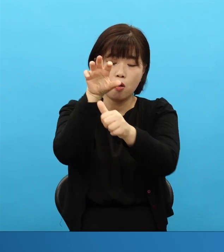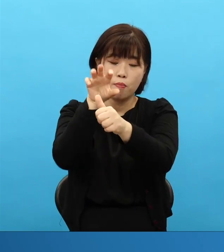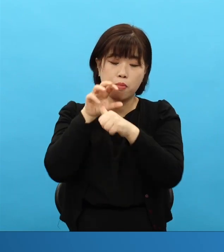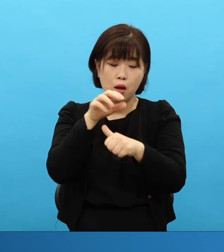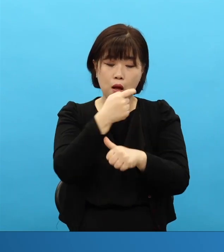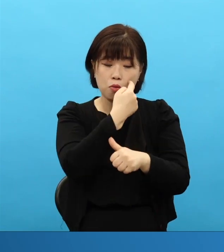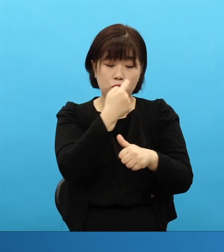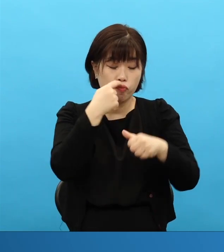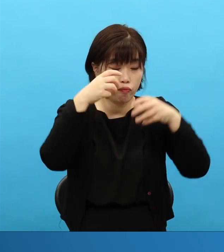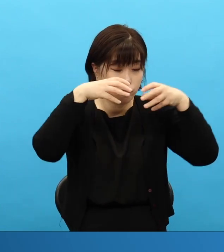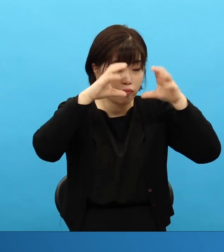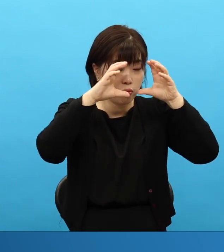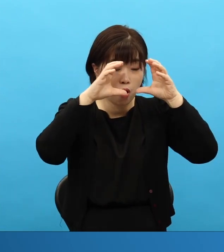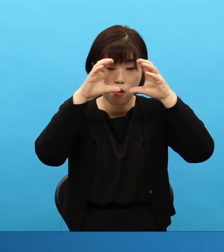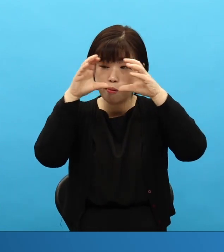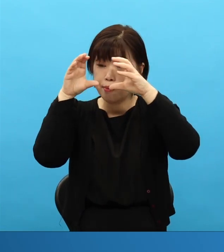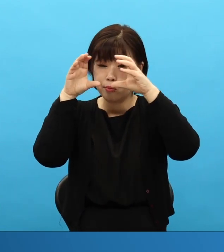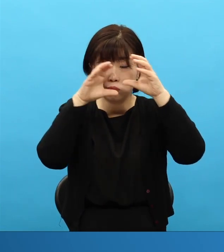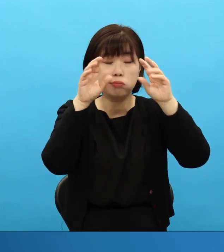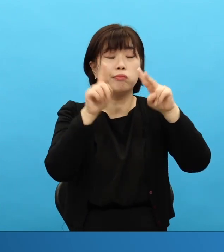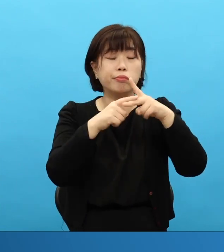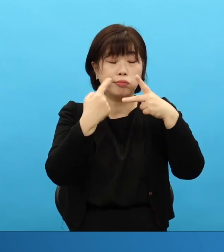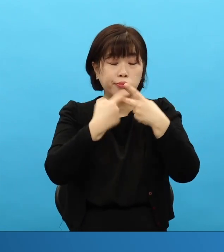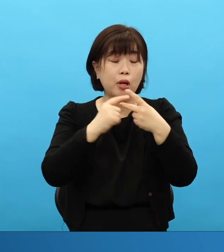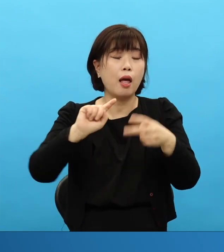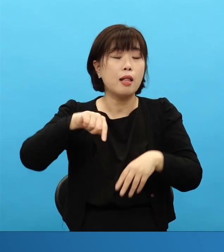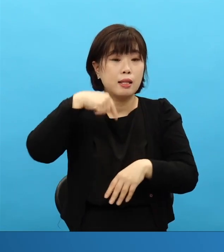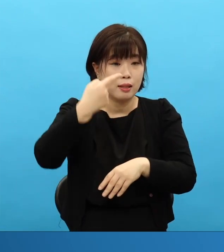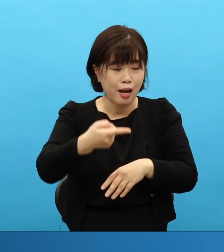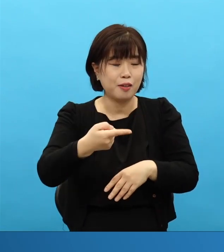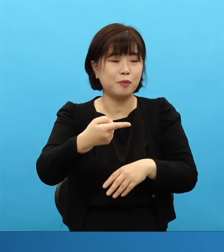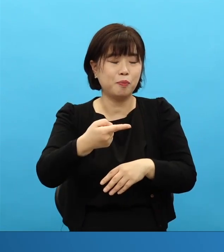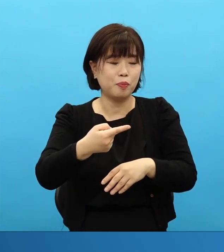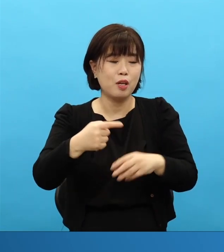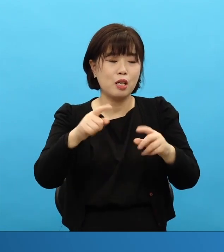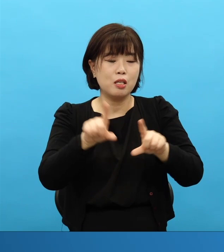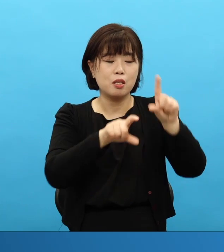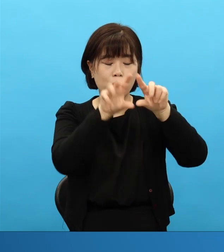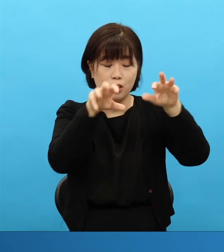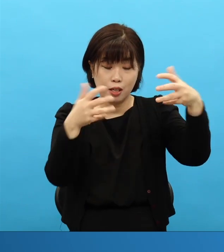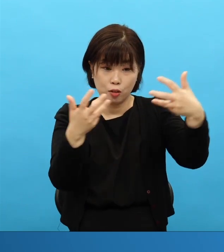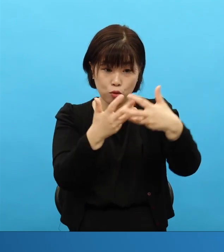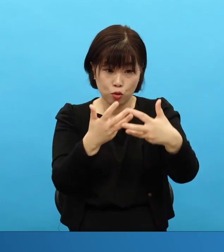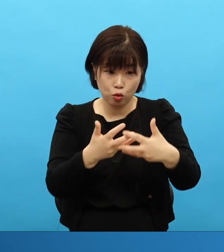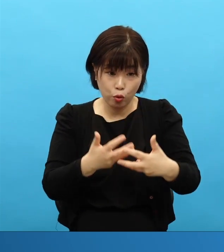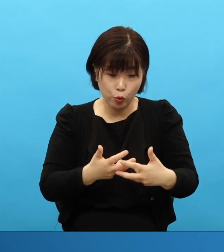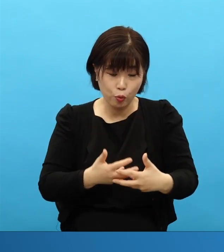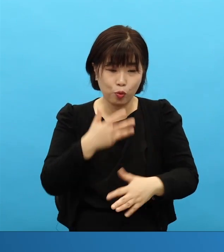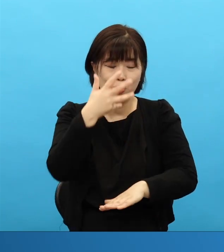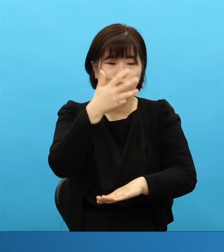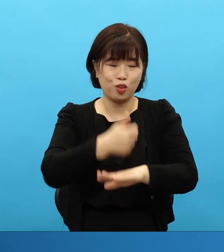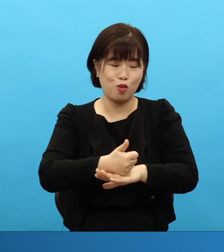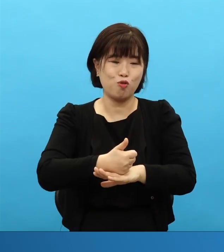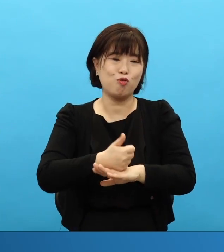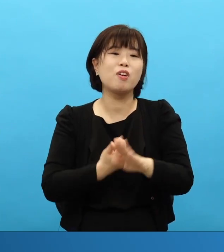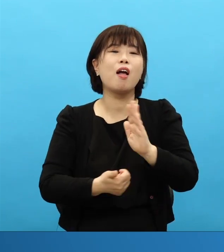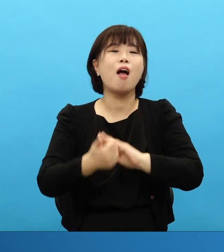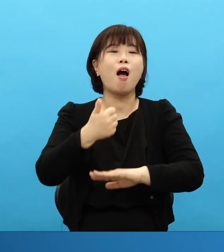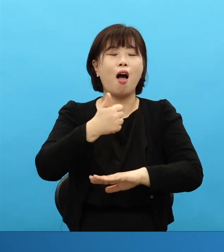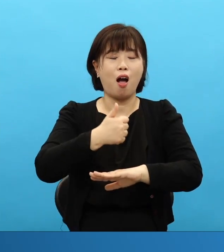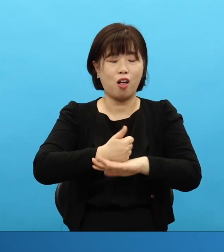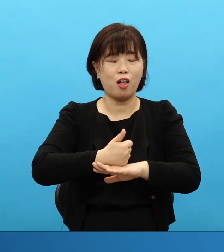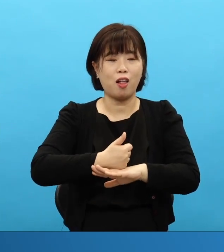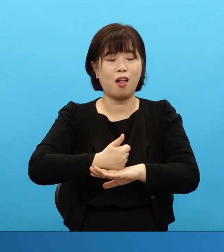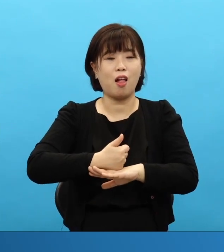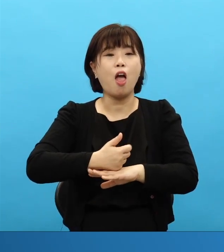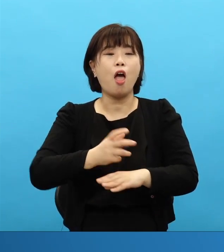3세팅입니다. The 3 settings. 꼭 기억해야 돼요. 그냥 계속 기도하면 이게 나온다니까요. You must continue to do this. It will result. 편안하게 그냥 응답할